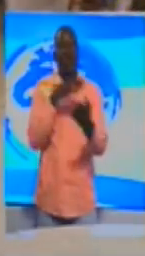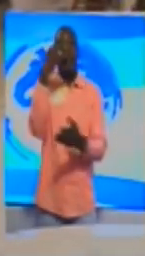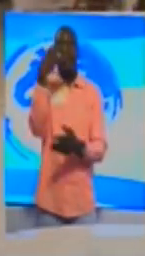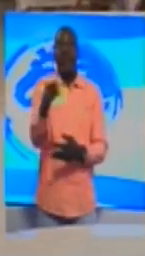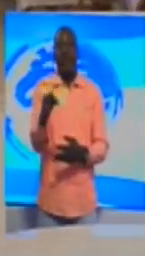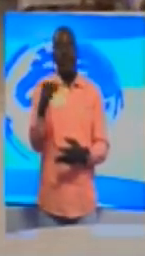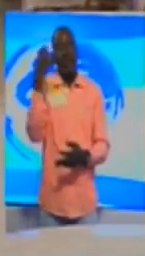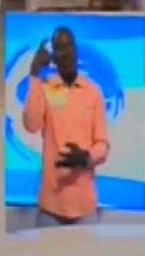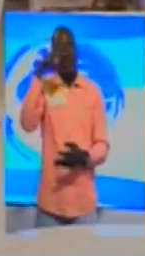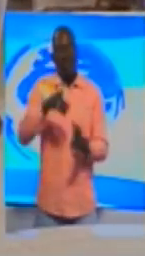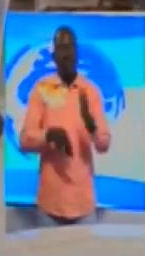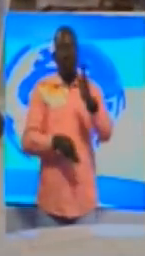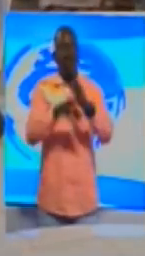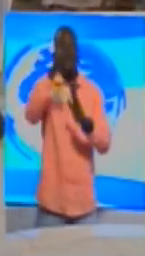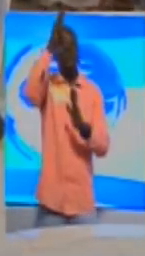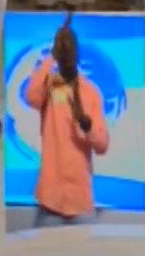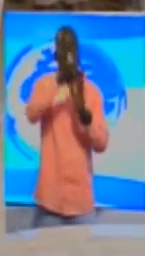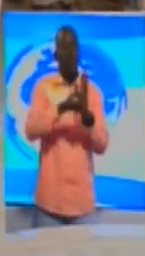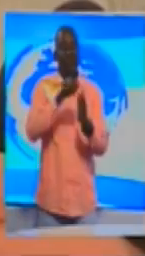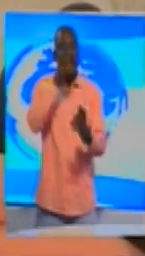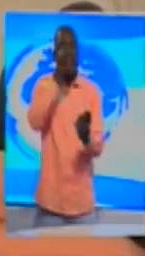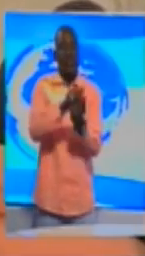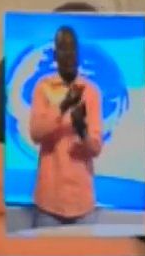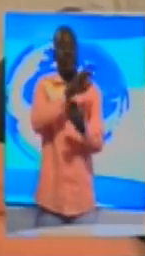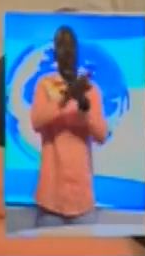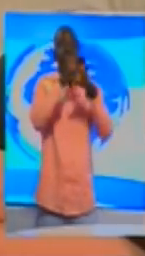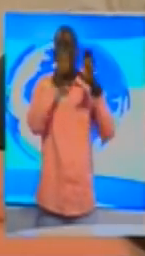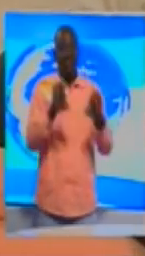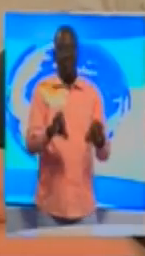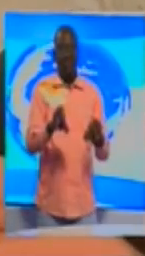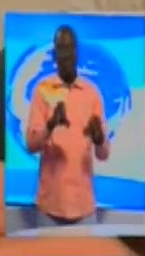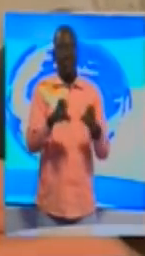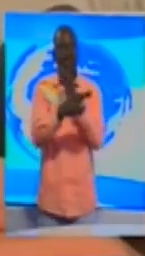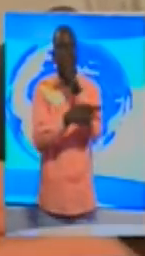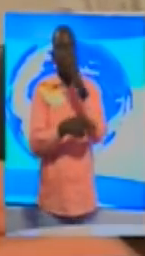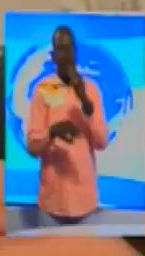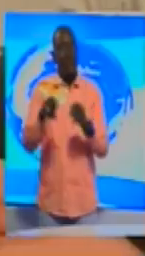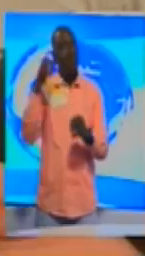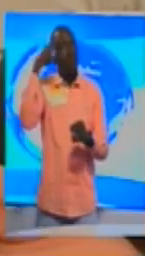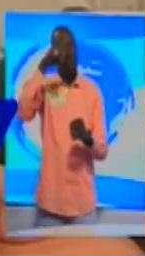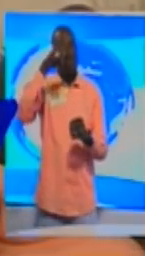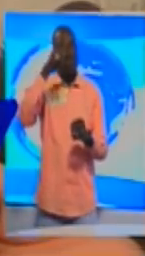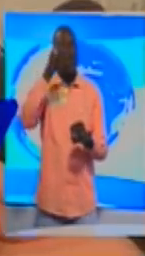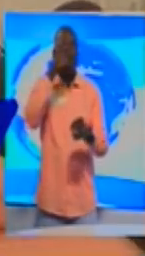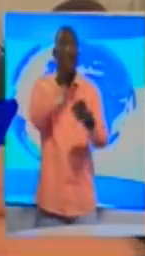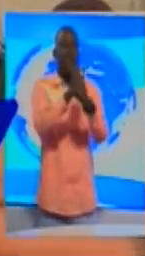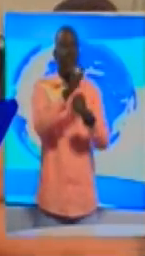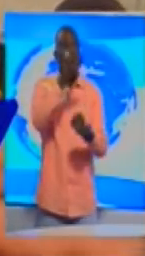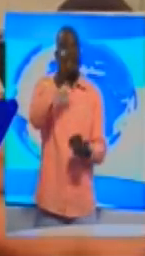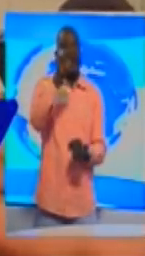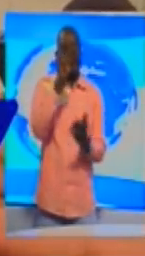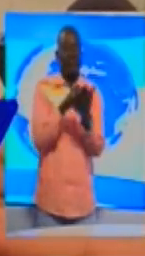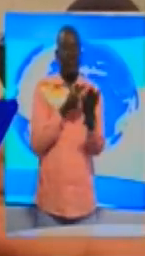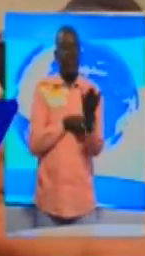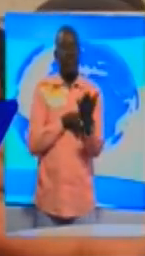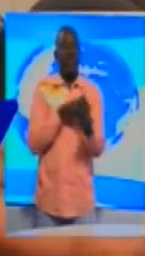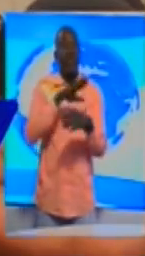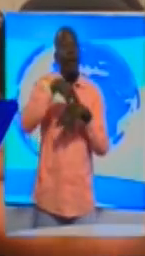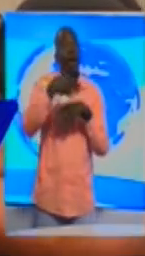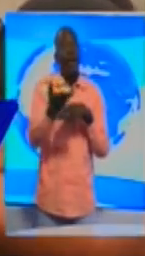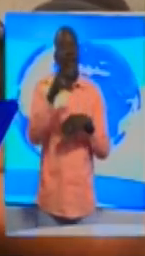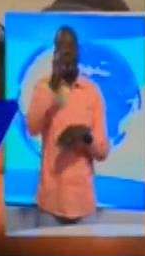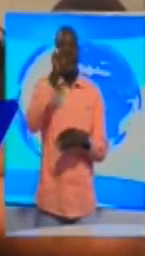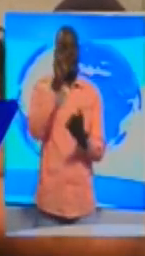pour stimuler le développement des petites entreprises. La région du Nord a reçu officiellement 20 millions. Au-delà de ces 20